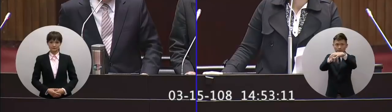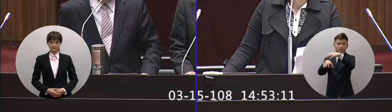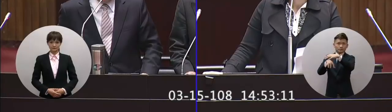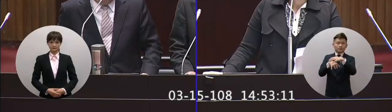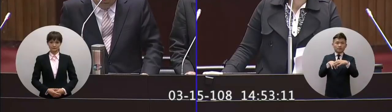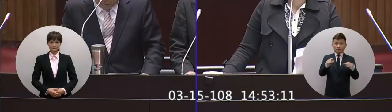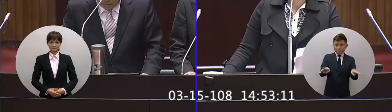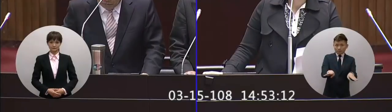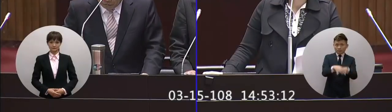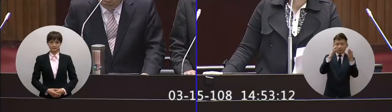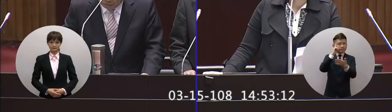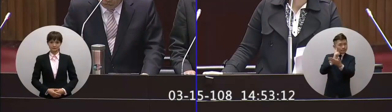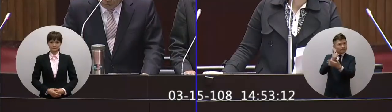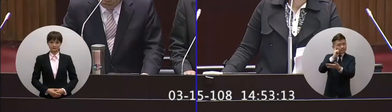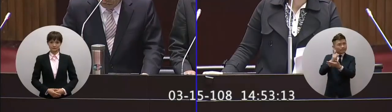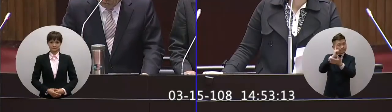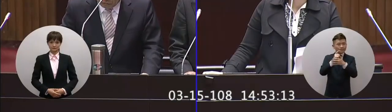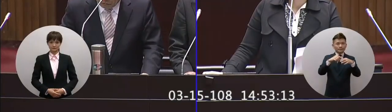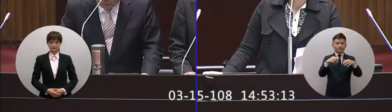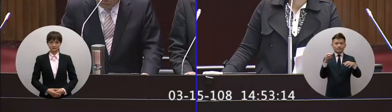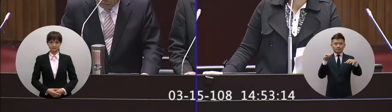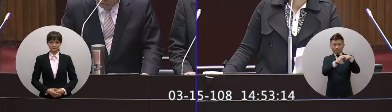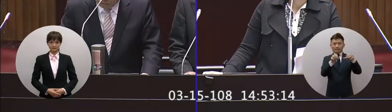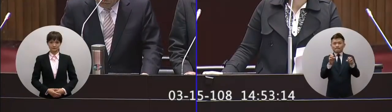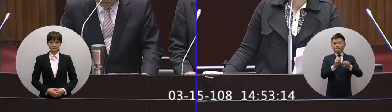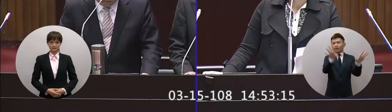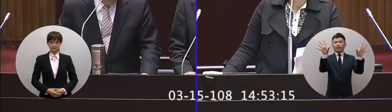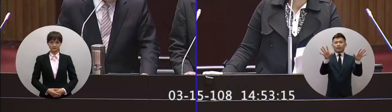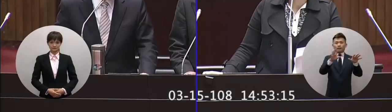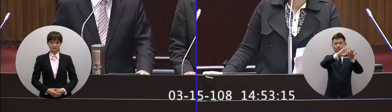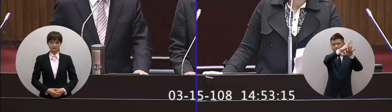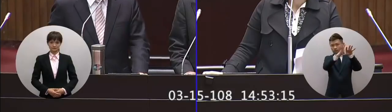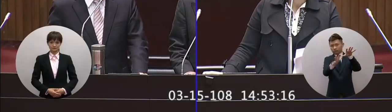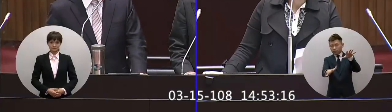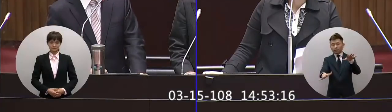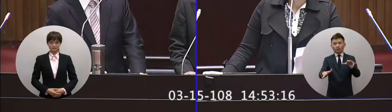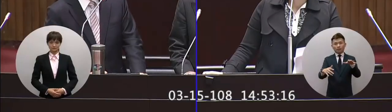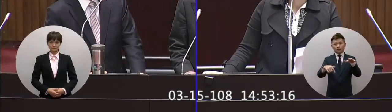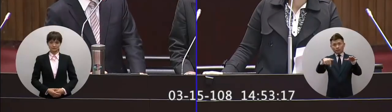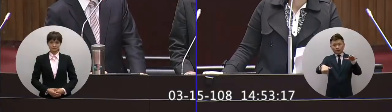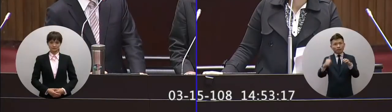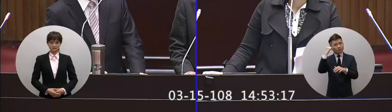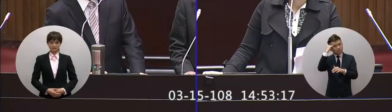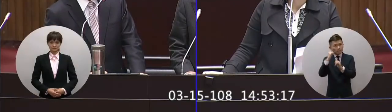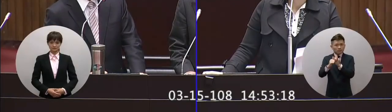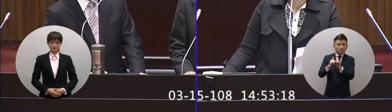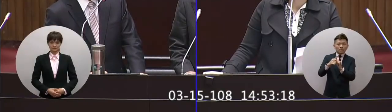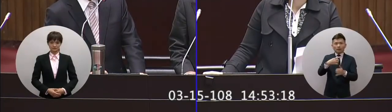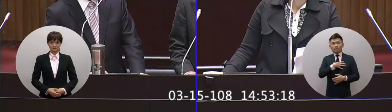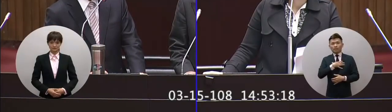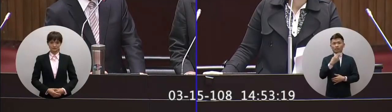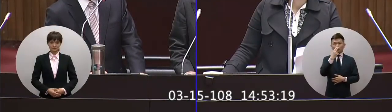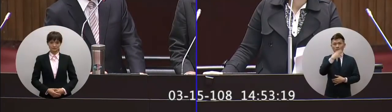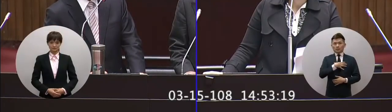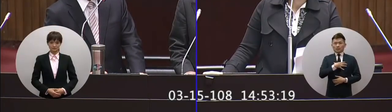时候每天在炸山，造成底下的山下的居民每天都在活在恐惧当